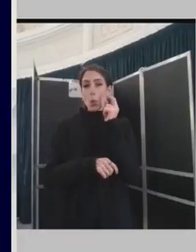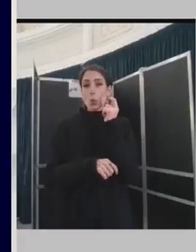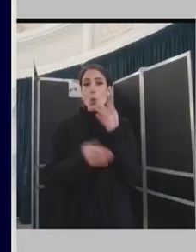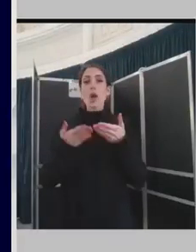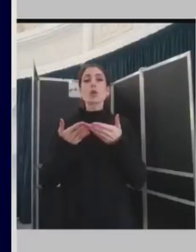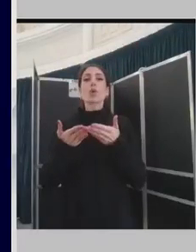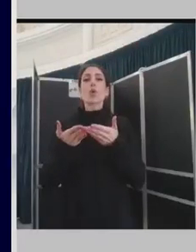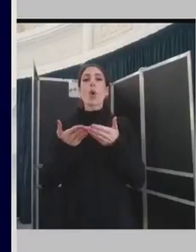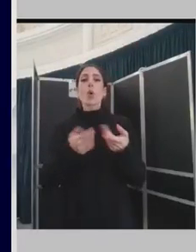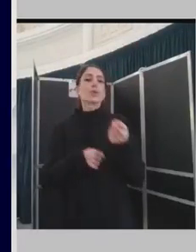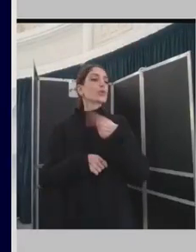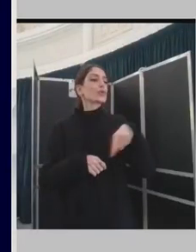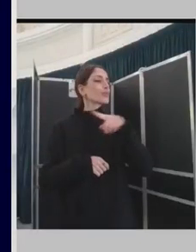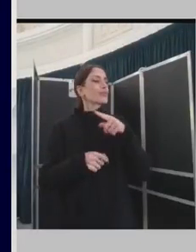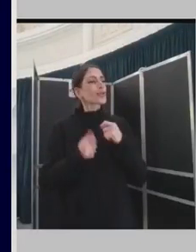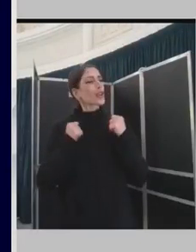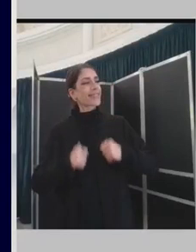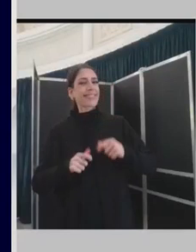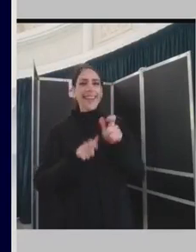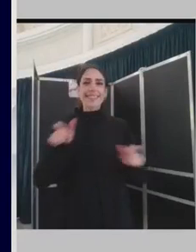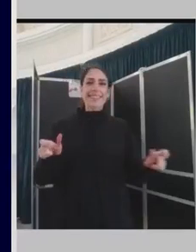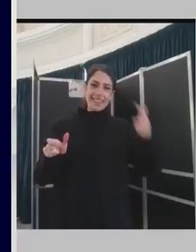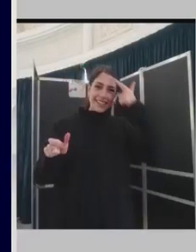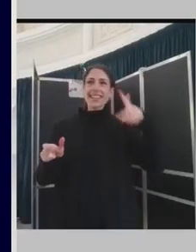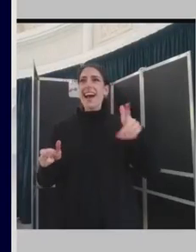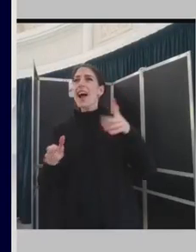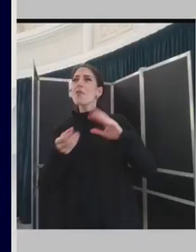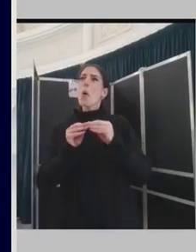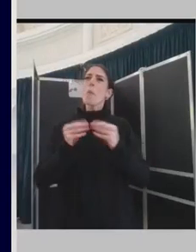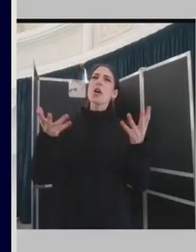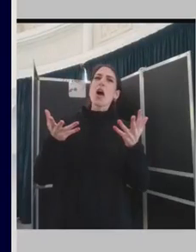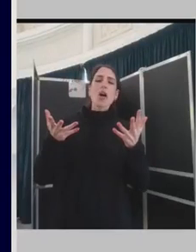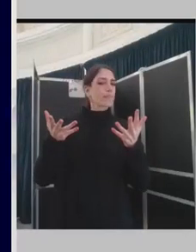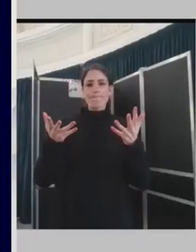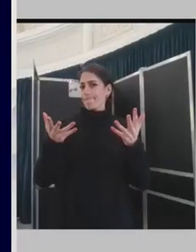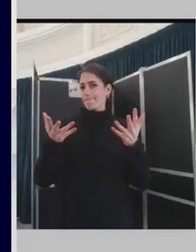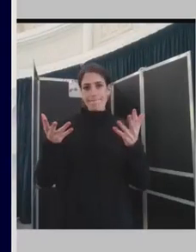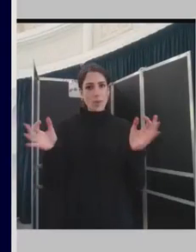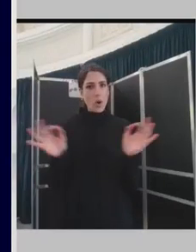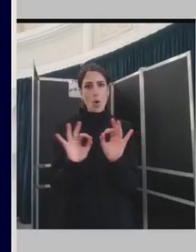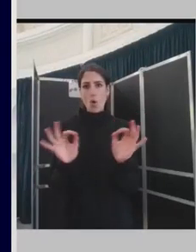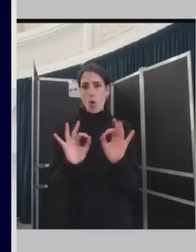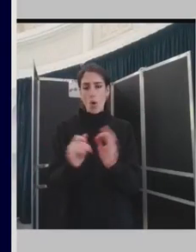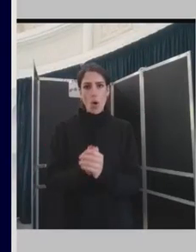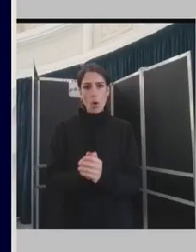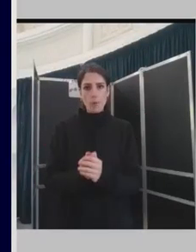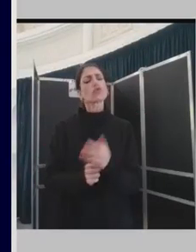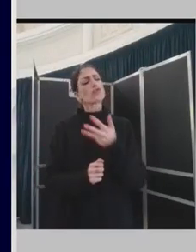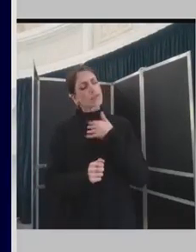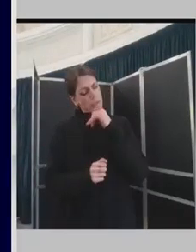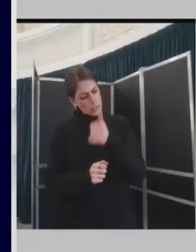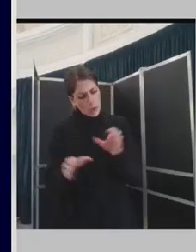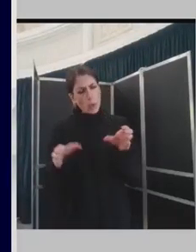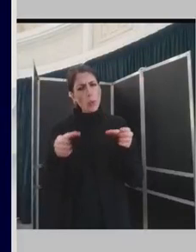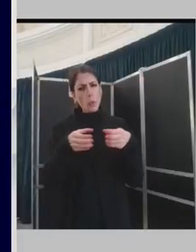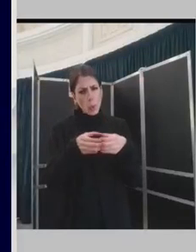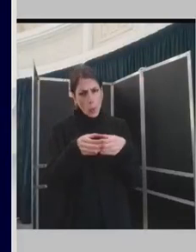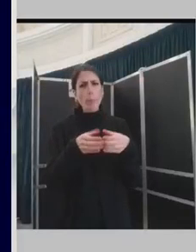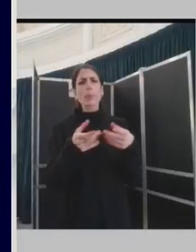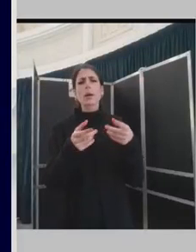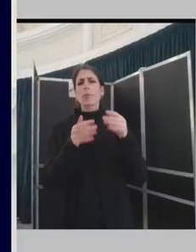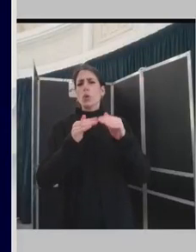assolutamente iniziale, abbiamo delle enormi potenzialità perché abbiamo molti gruppi di protezione civile, non del tutto